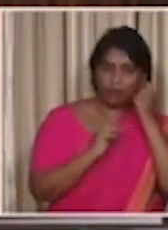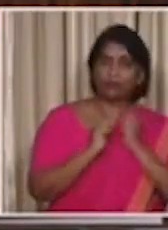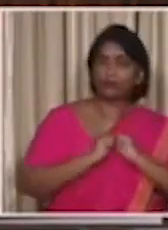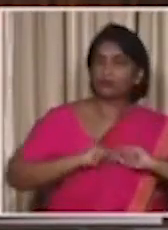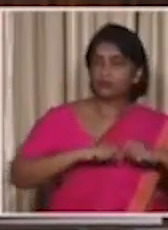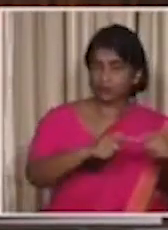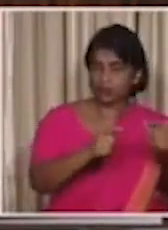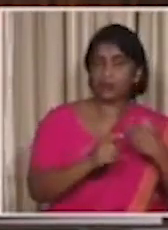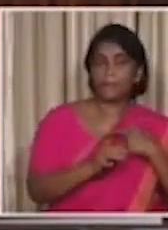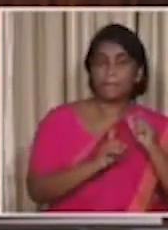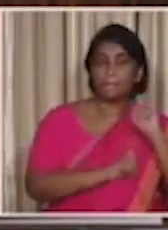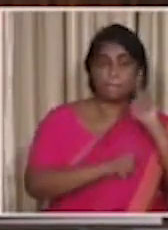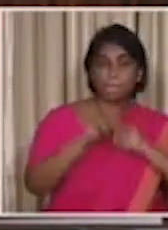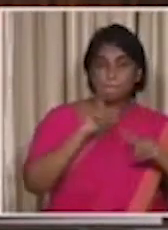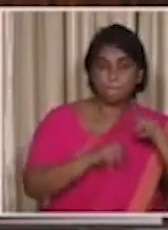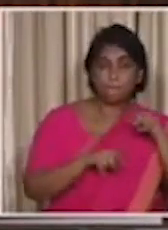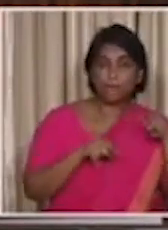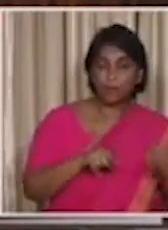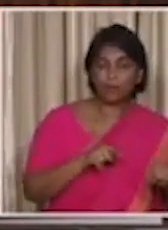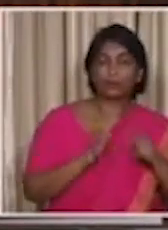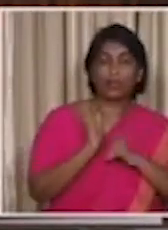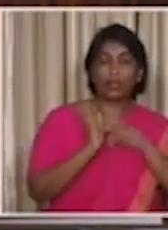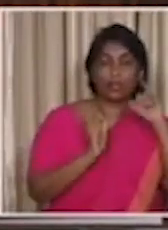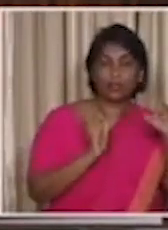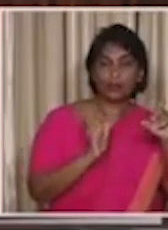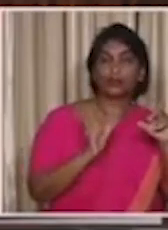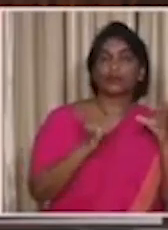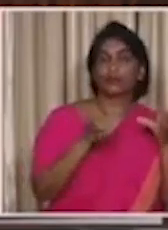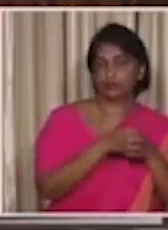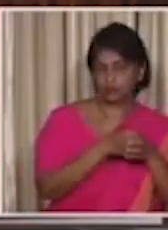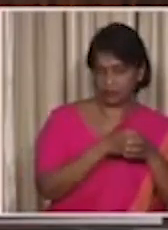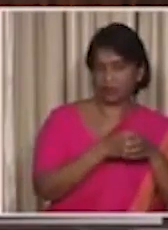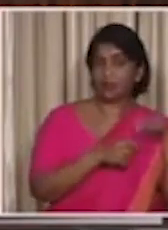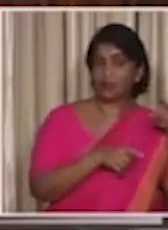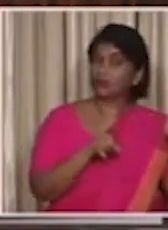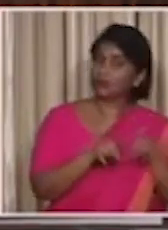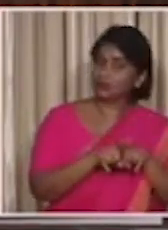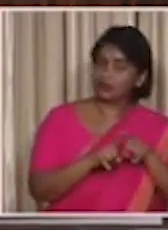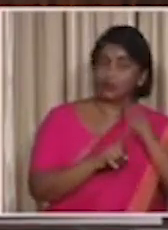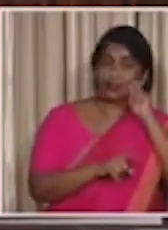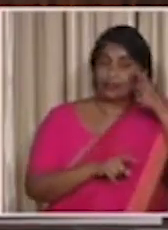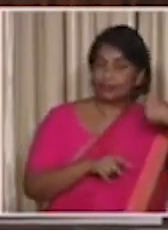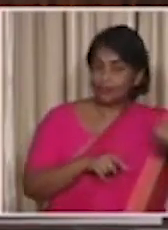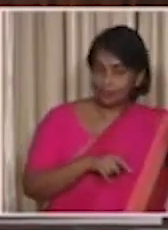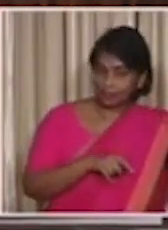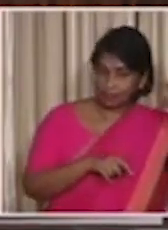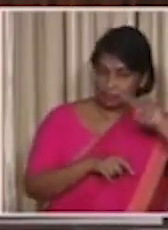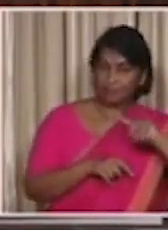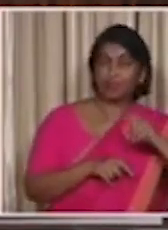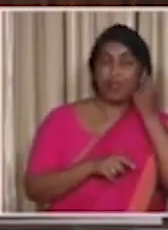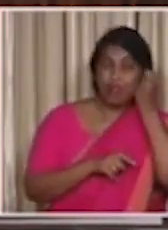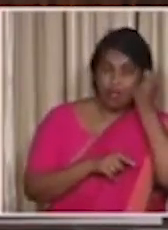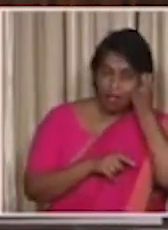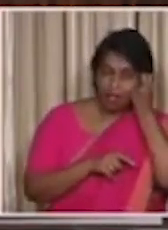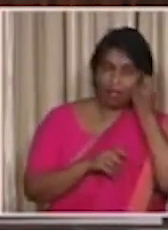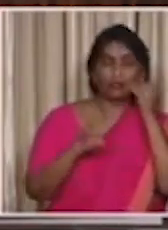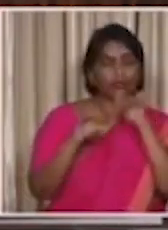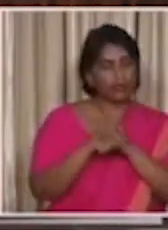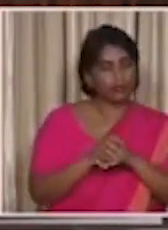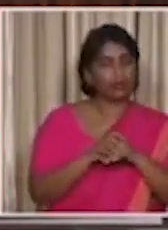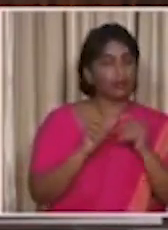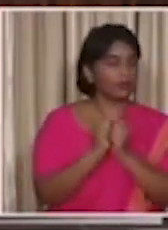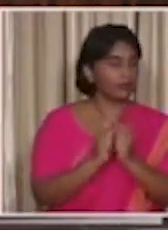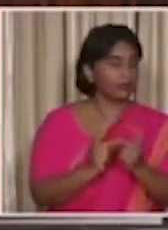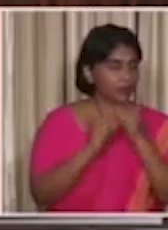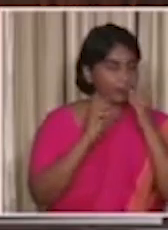ක්‍රියාත්මක කරන්නේ පාර්ලිමේන්තුවේ ජාතික සභාව මාර්ගයෙන්. ඊට අමතරව ජනතා අදහස් නියෝජන කාර්යයන්